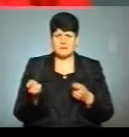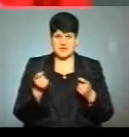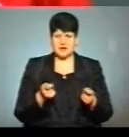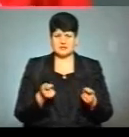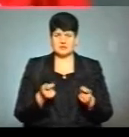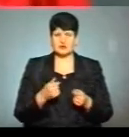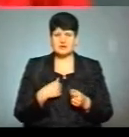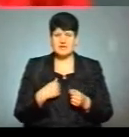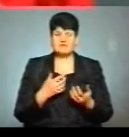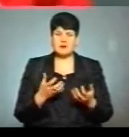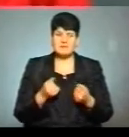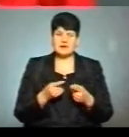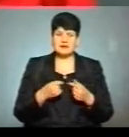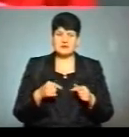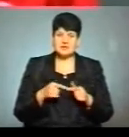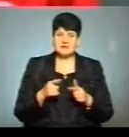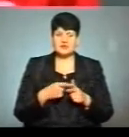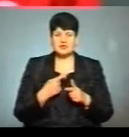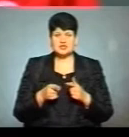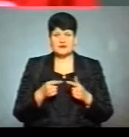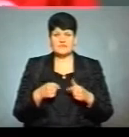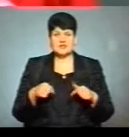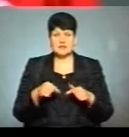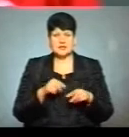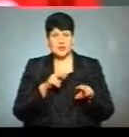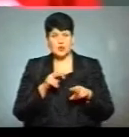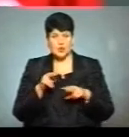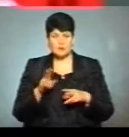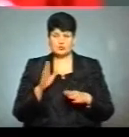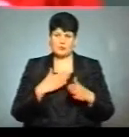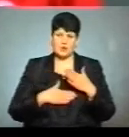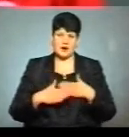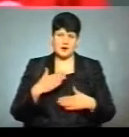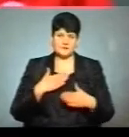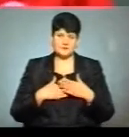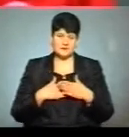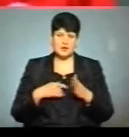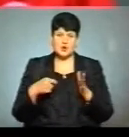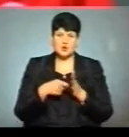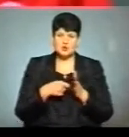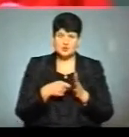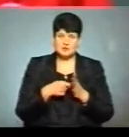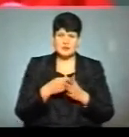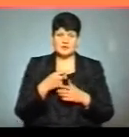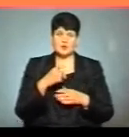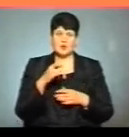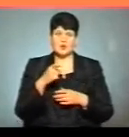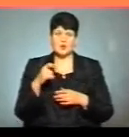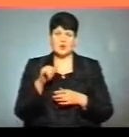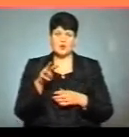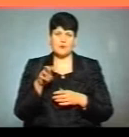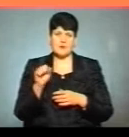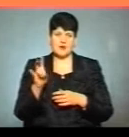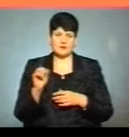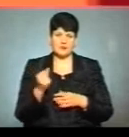До нас чи в приймальне відділення, чи відділення неонатального догляду, ми будемо раді. Суміш ми їмо хумана одиничка.